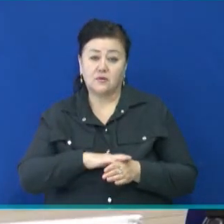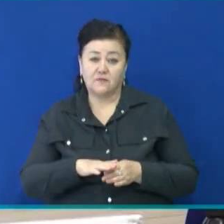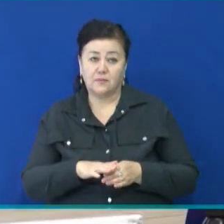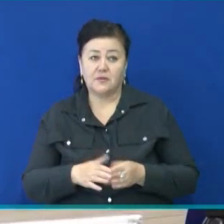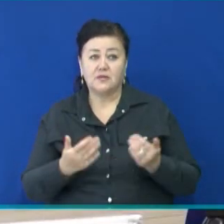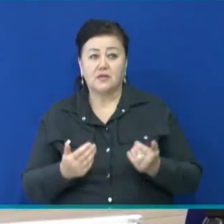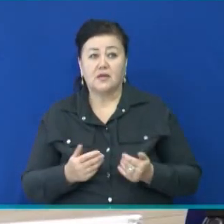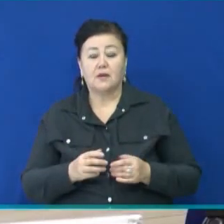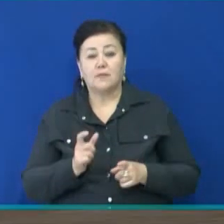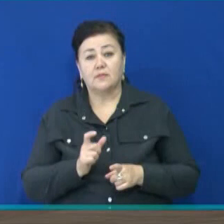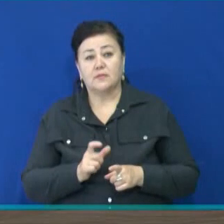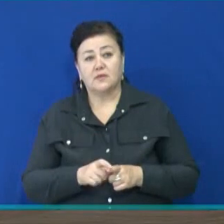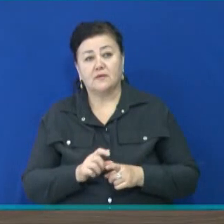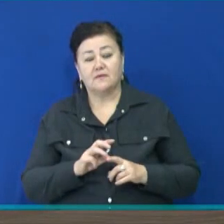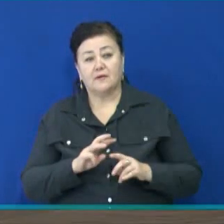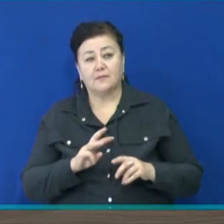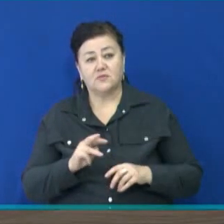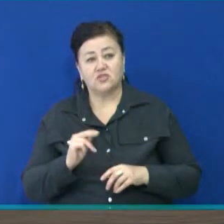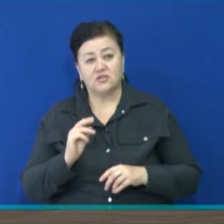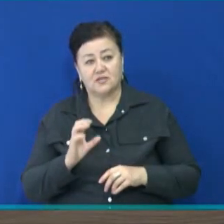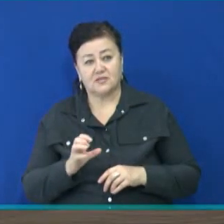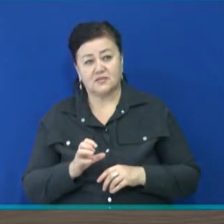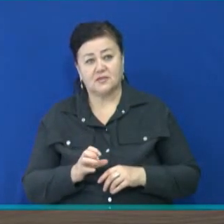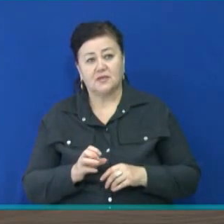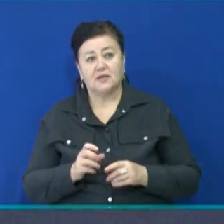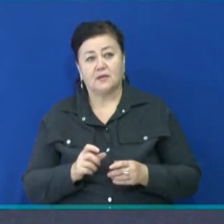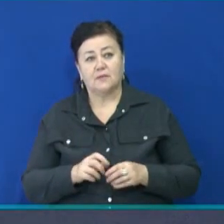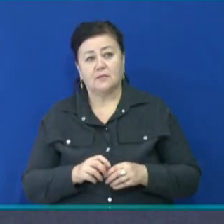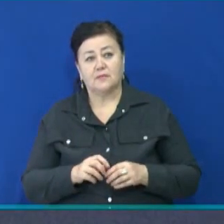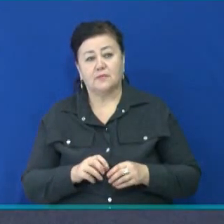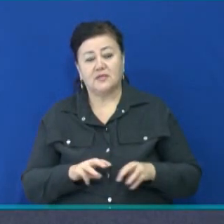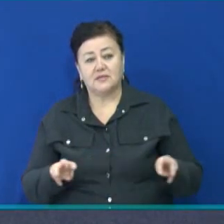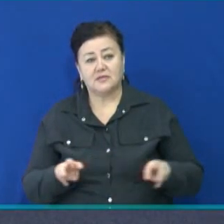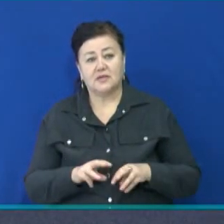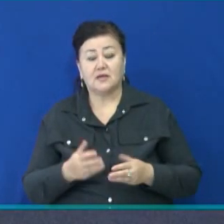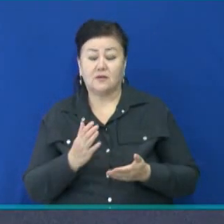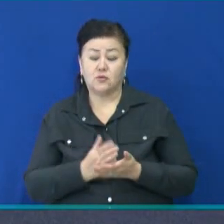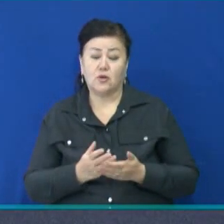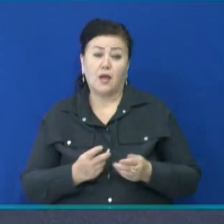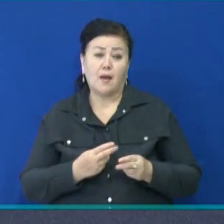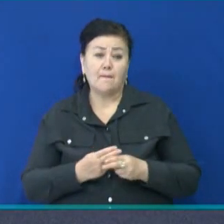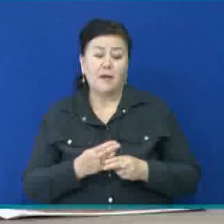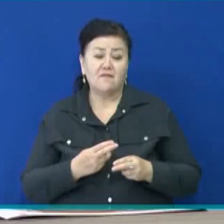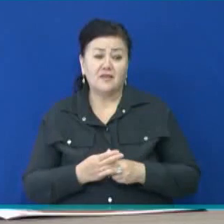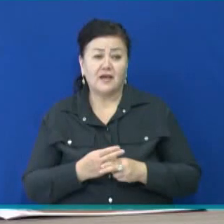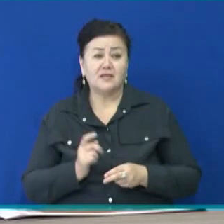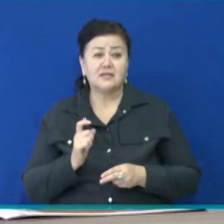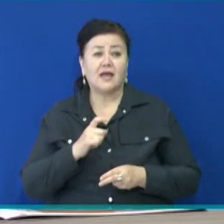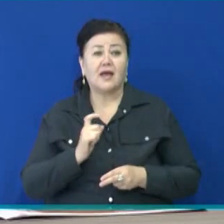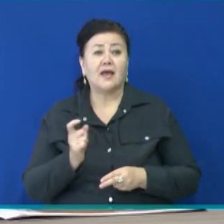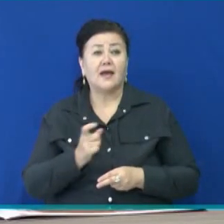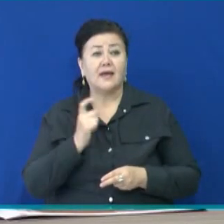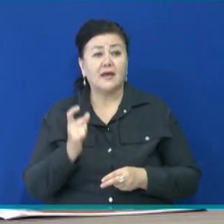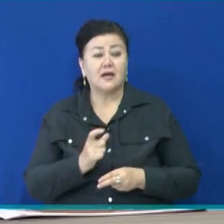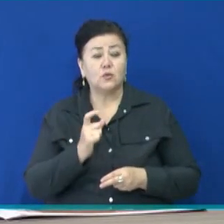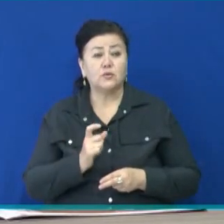По словам министра, произошедшие чрезвычайные ситуации повлияли не только на эту отрасль, но и на экологию и экономику нашей страны.